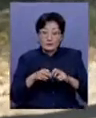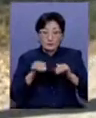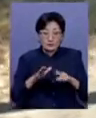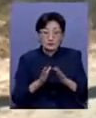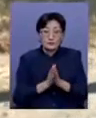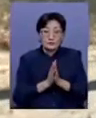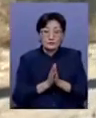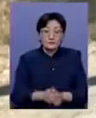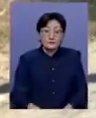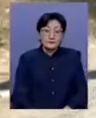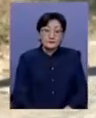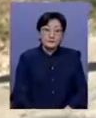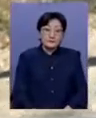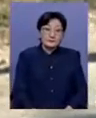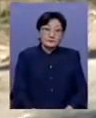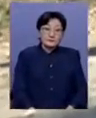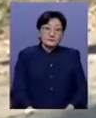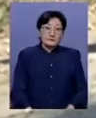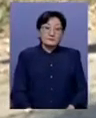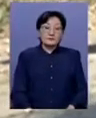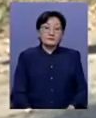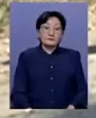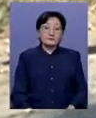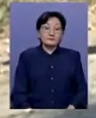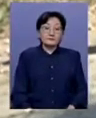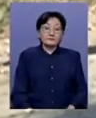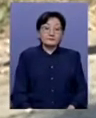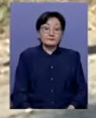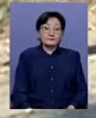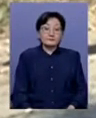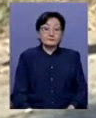аударғанын сұрап отыр. Салтан Нысанбек, Данияр Омар, Ботагөз Исланқызы, Алматы арнасы, Нұр-Султан.